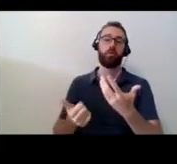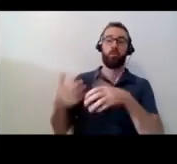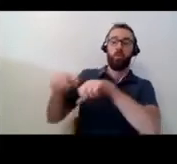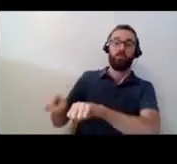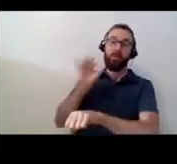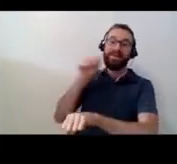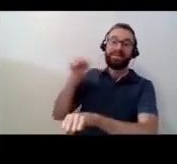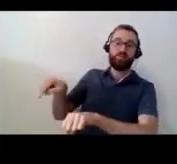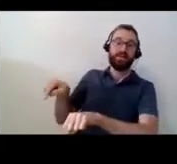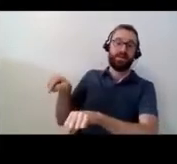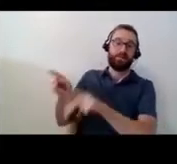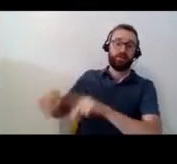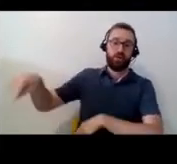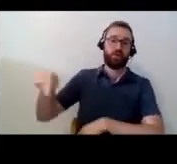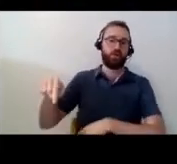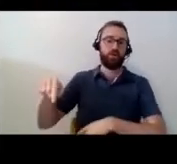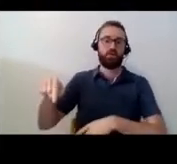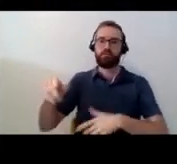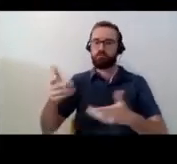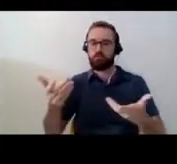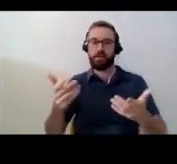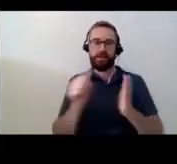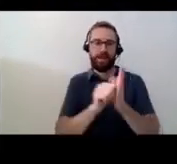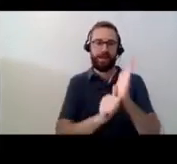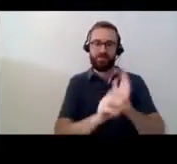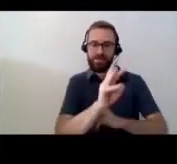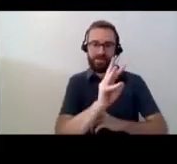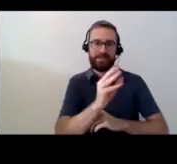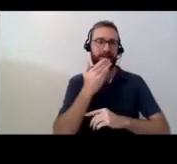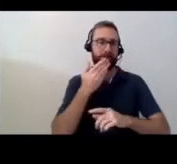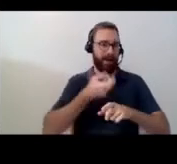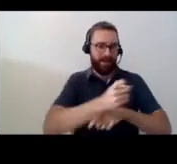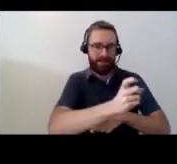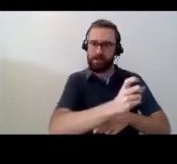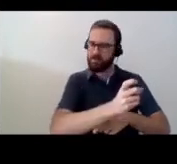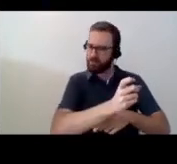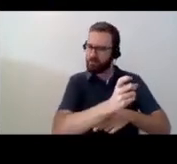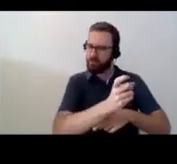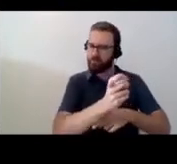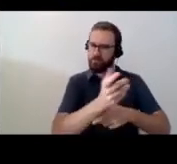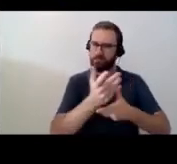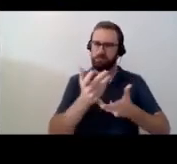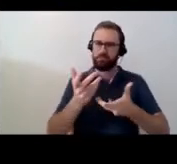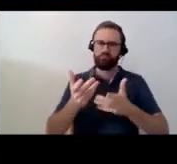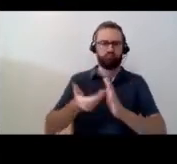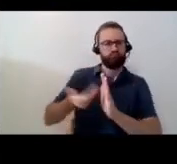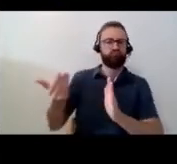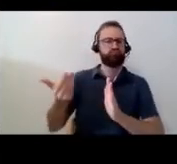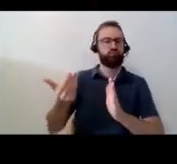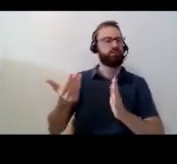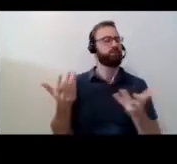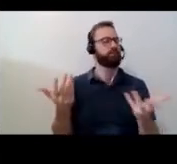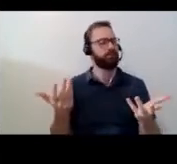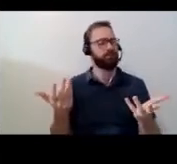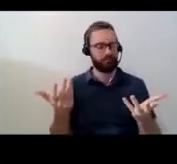particuliers-là, viennent circonscrire l'article 6 à la maltraitance. Je trouve qu'il est difficile de conclure quoi